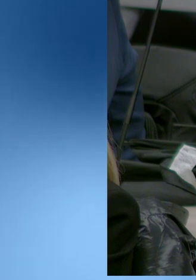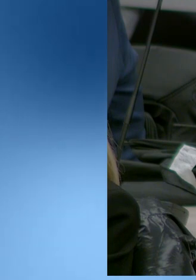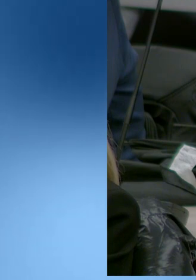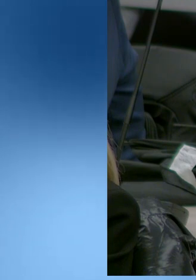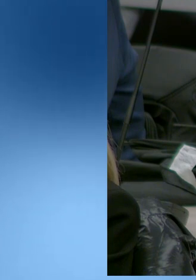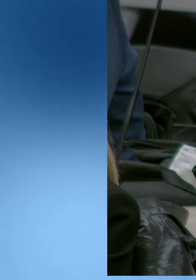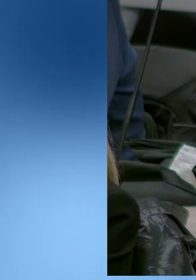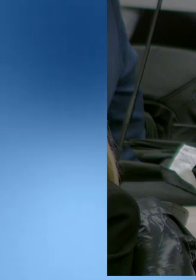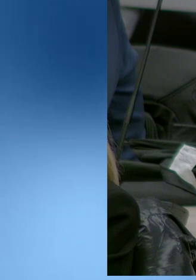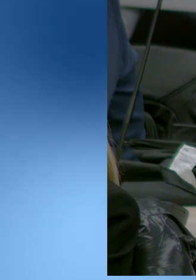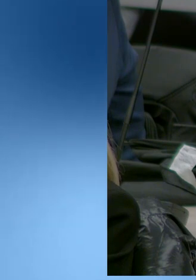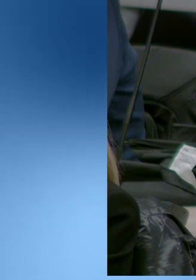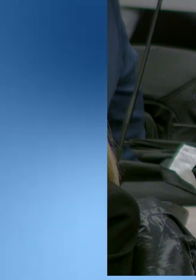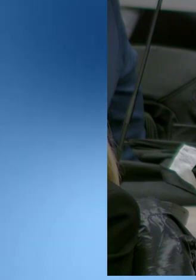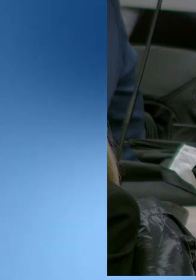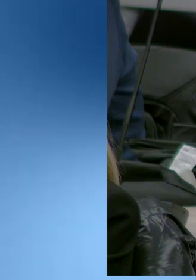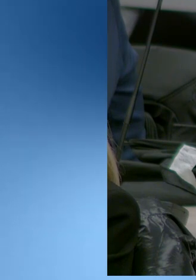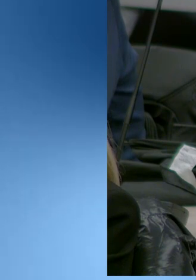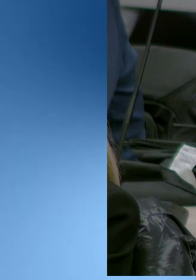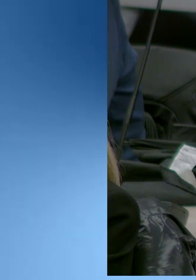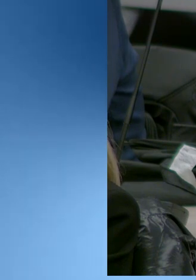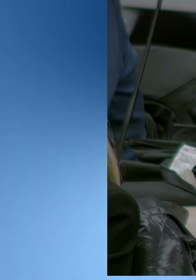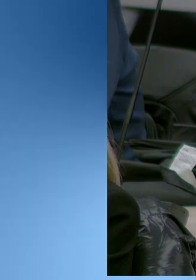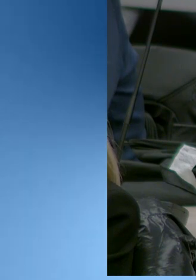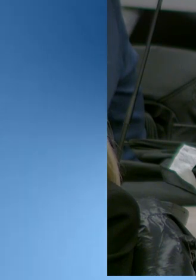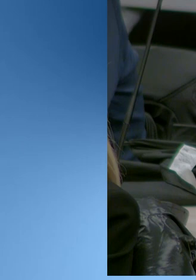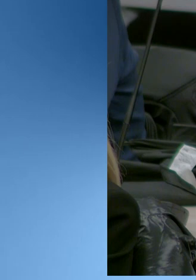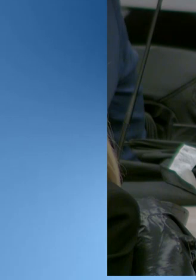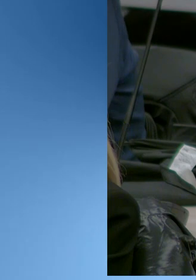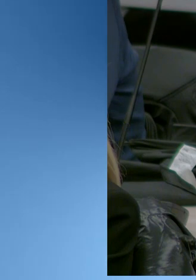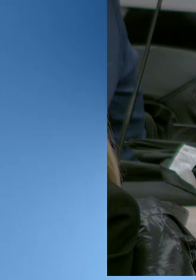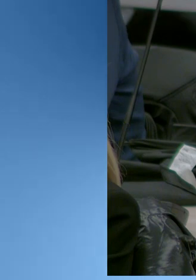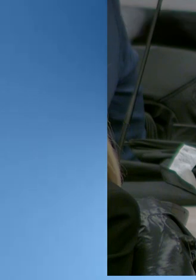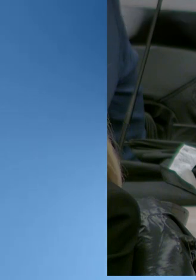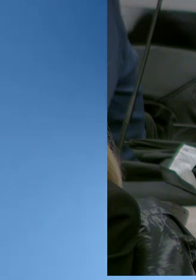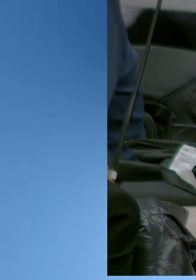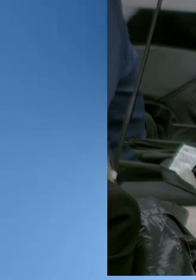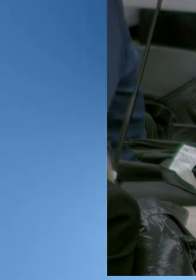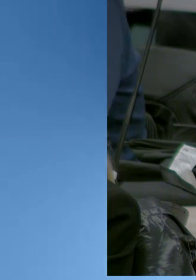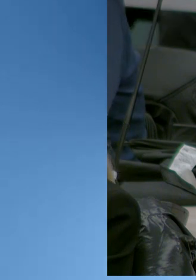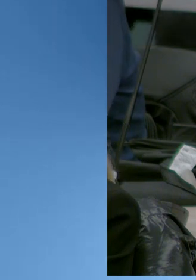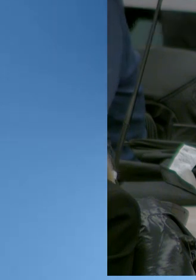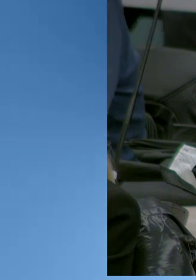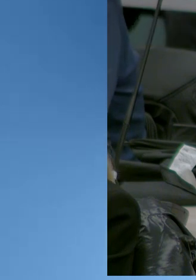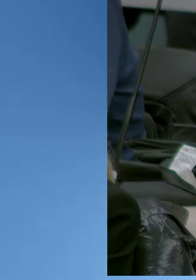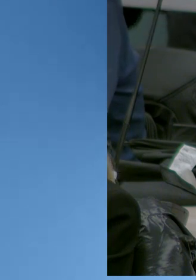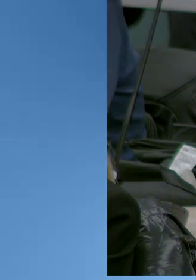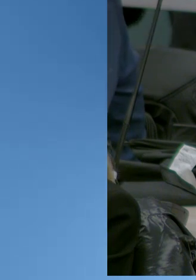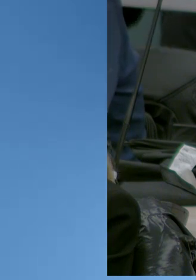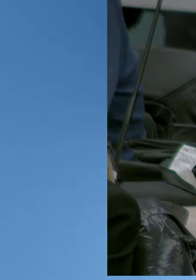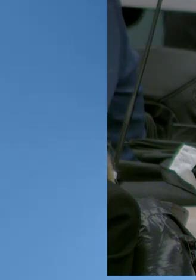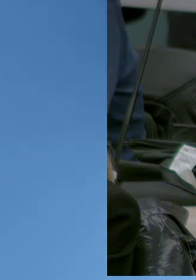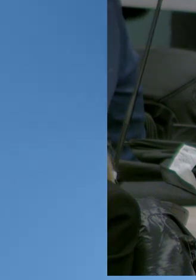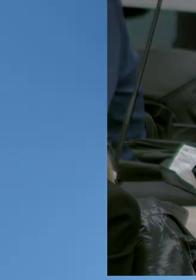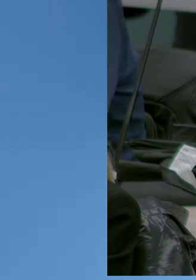municipaux vous les avez réduit à 7 pour éviter l'ennui d'avoir des oppositions qui s'expriment il faut que vous retrouviez un rythme mensuel